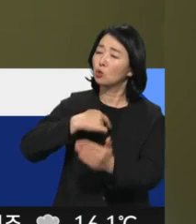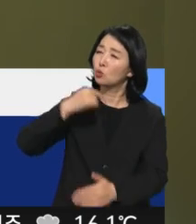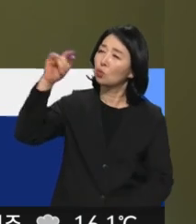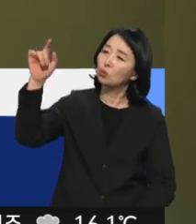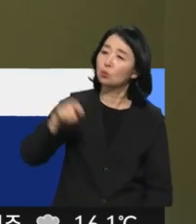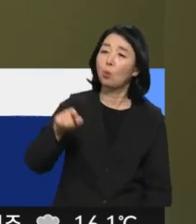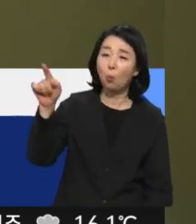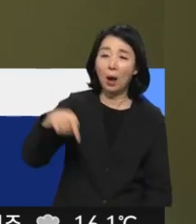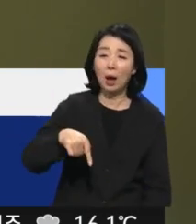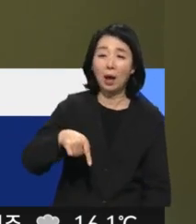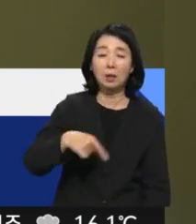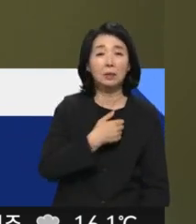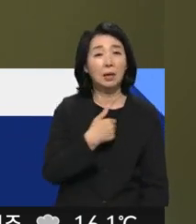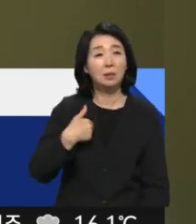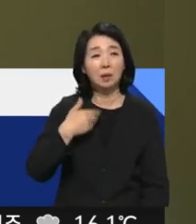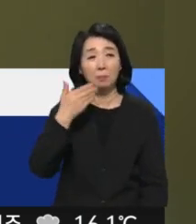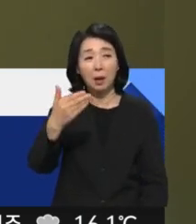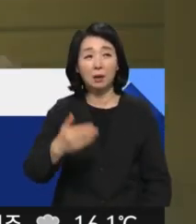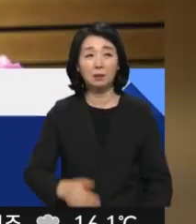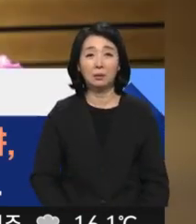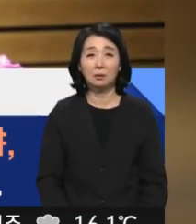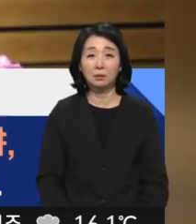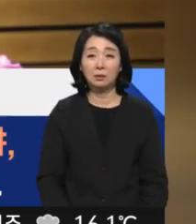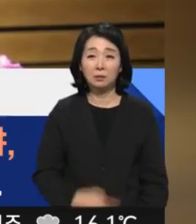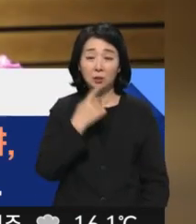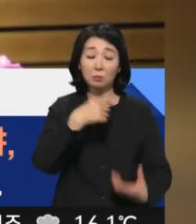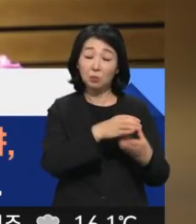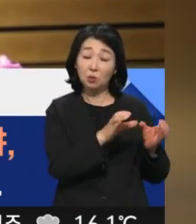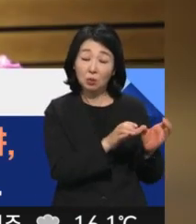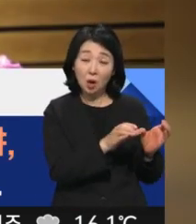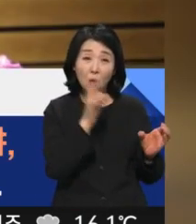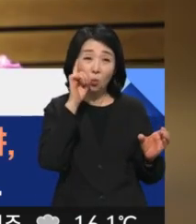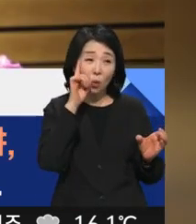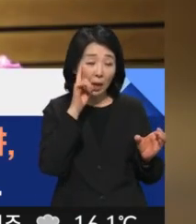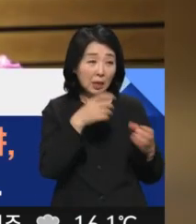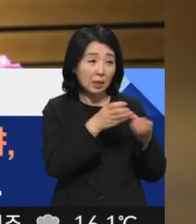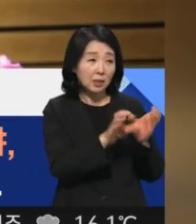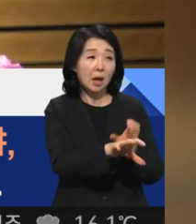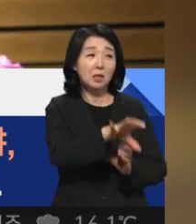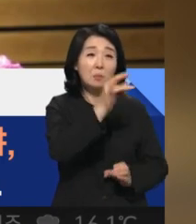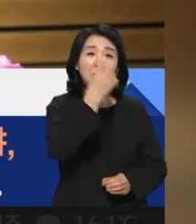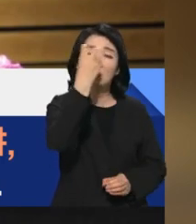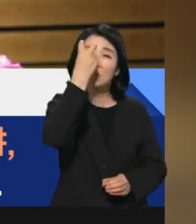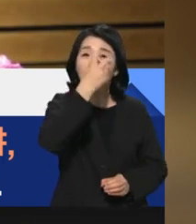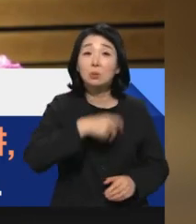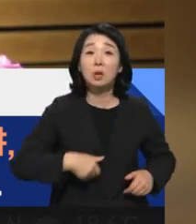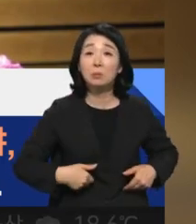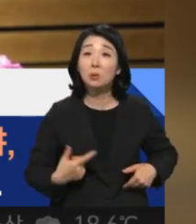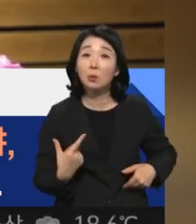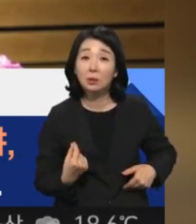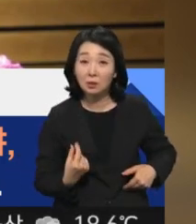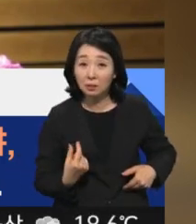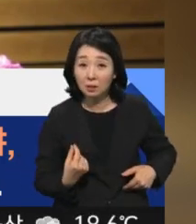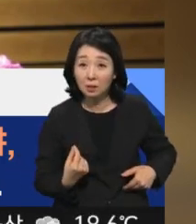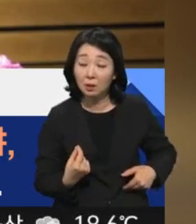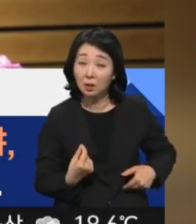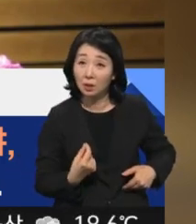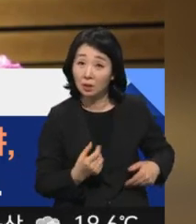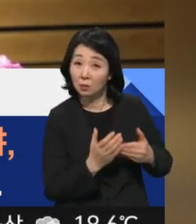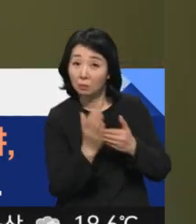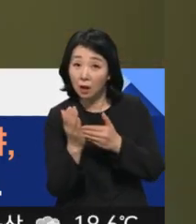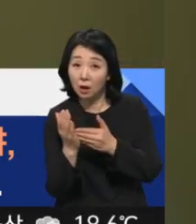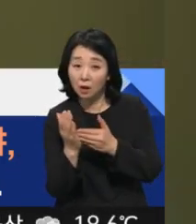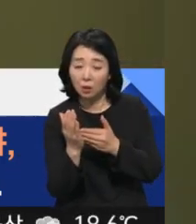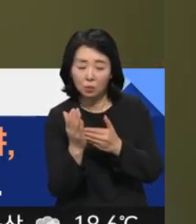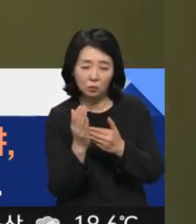좀 더 당당하지 않을까. 지금 당에서도 차라리 당이 먼저 좀 선제적으로 진상조사 나서는 건 어떠냐 이런 조언이 있는데.